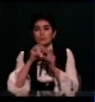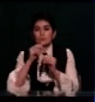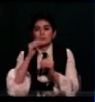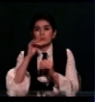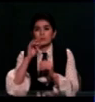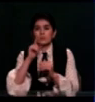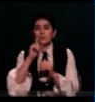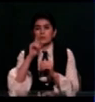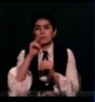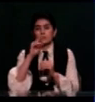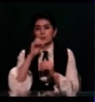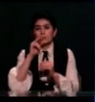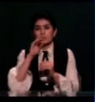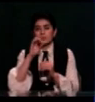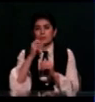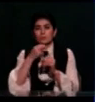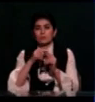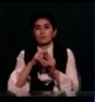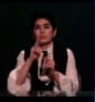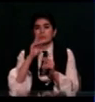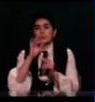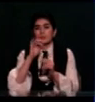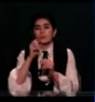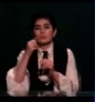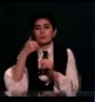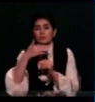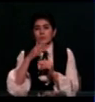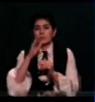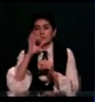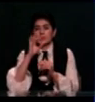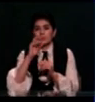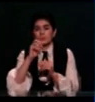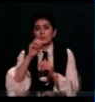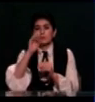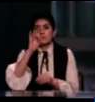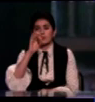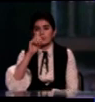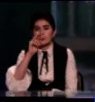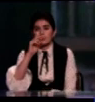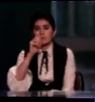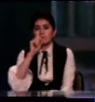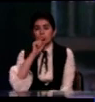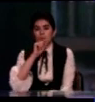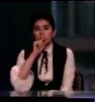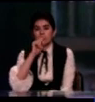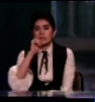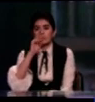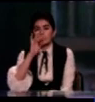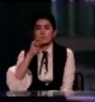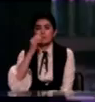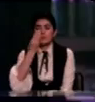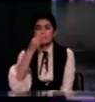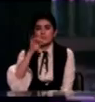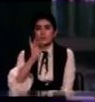функции формирования поведения круглороты, рыбы, амфидии, рептилии, птицы и